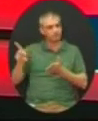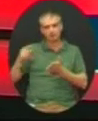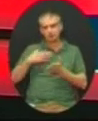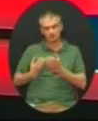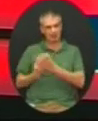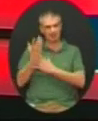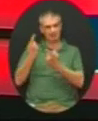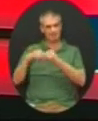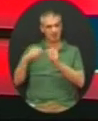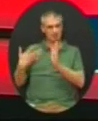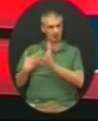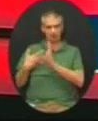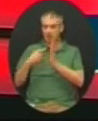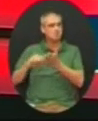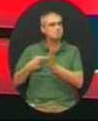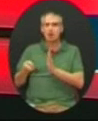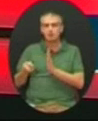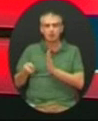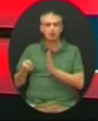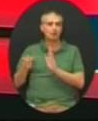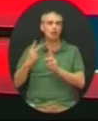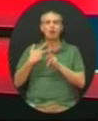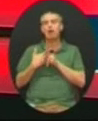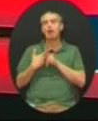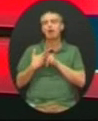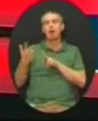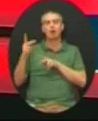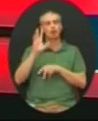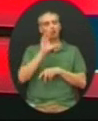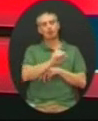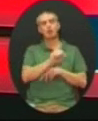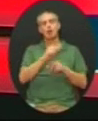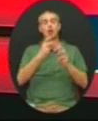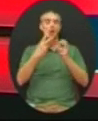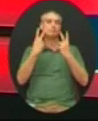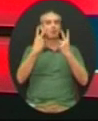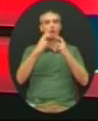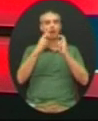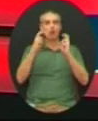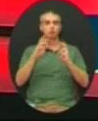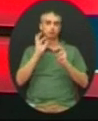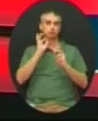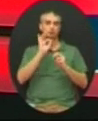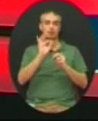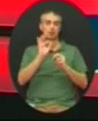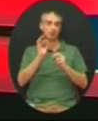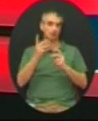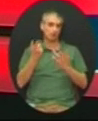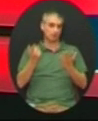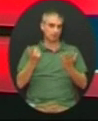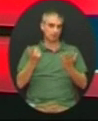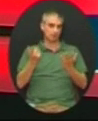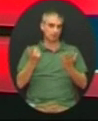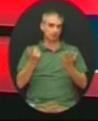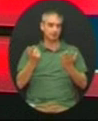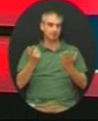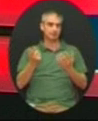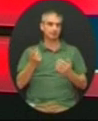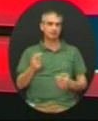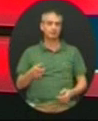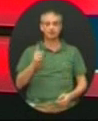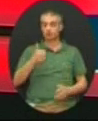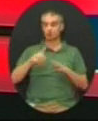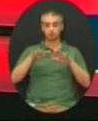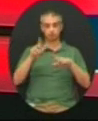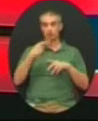החקירה הזאת, היא מסמנת רק עמותות, או בעיקר עמותות, והוא גם, הראש